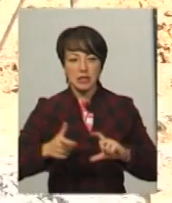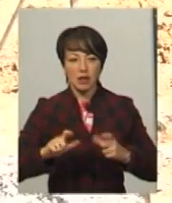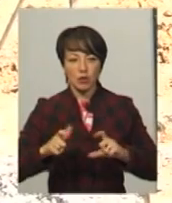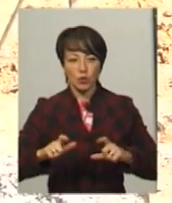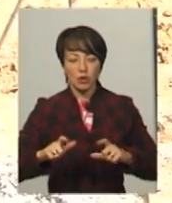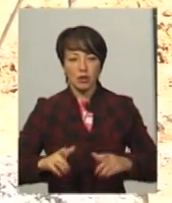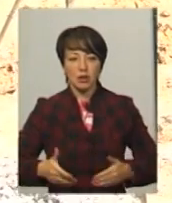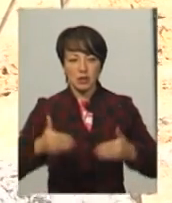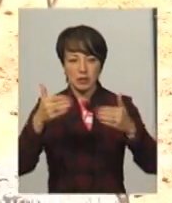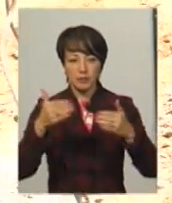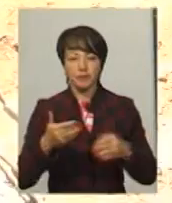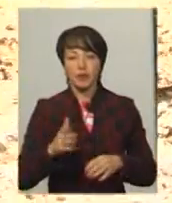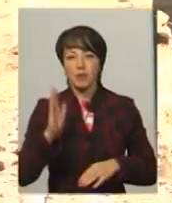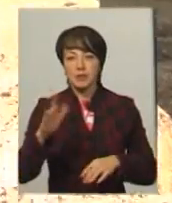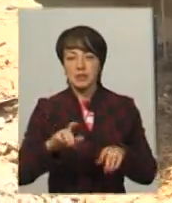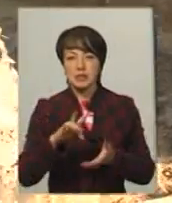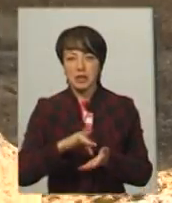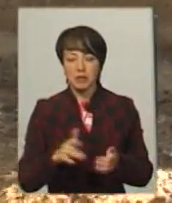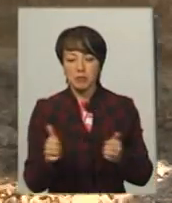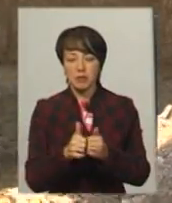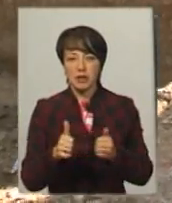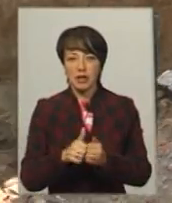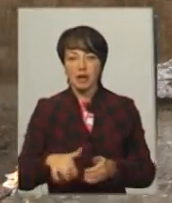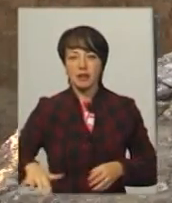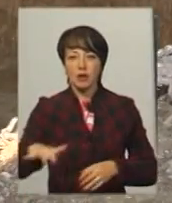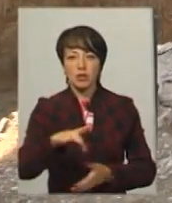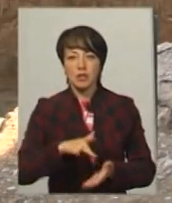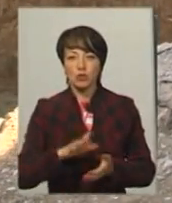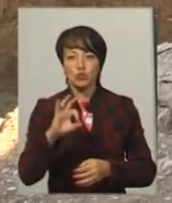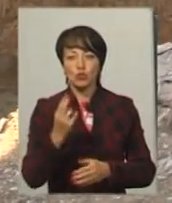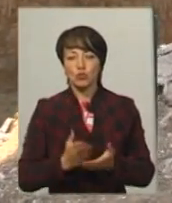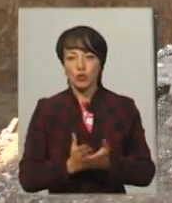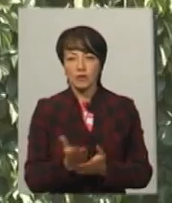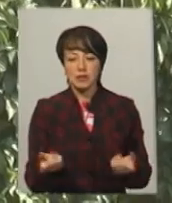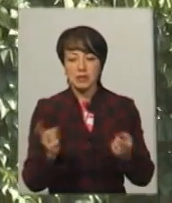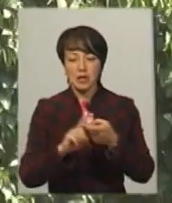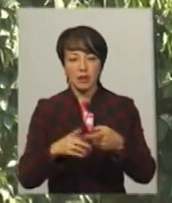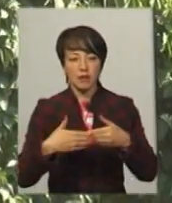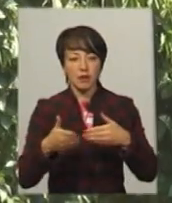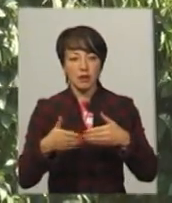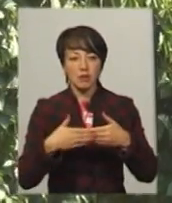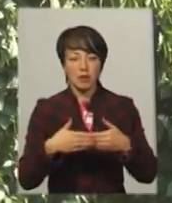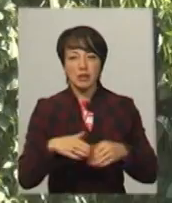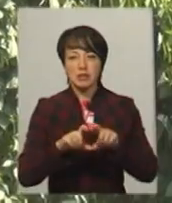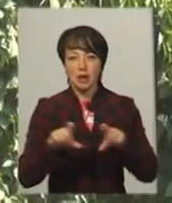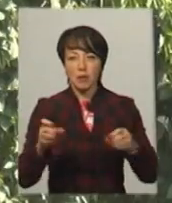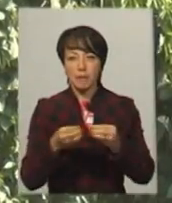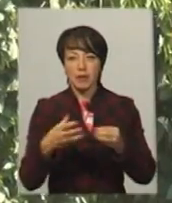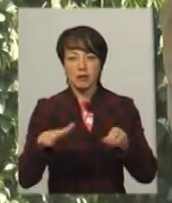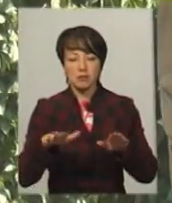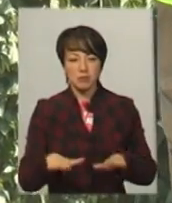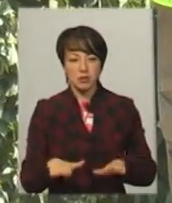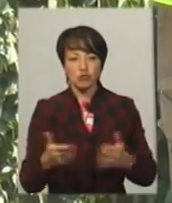перекриттям. Майбутній центр розташується поряд з ТР-центром соціального обслуговування та буде з'єднаний з ним дверима. Розрахований заклад на 15